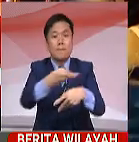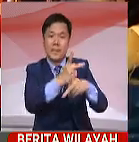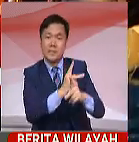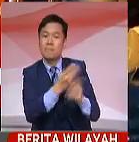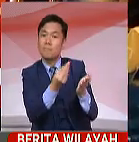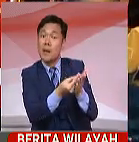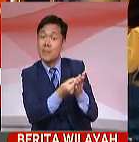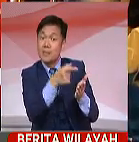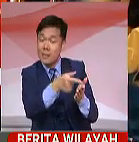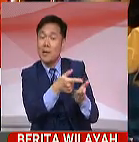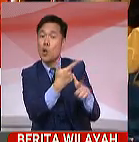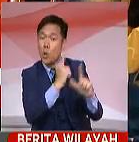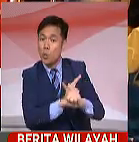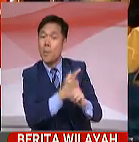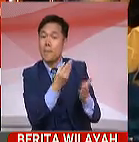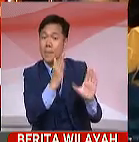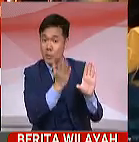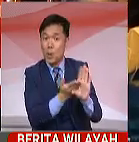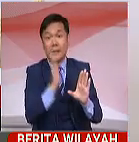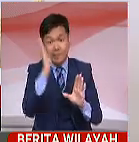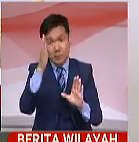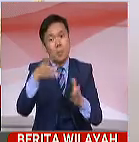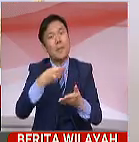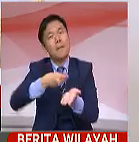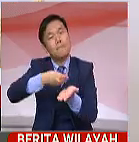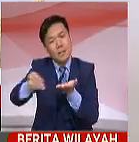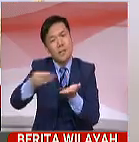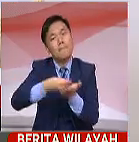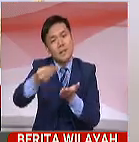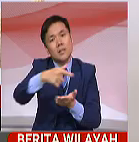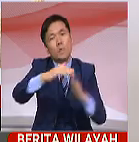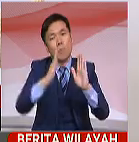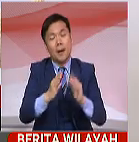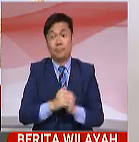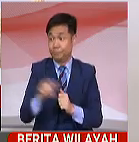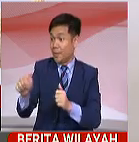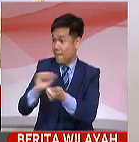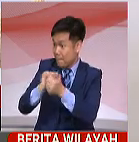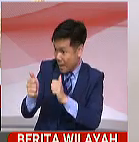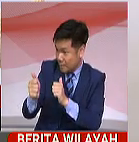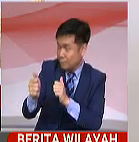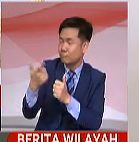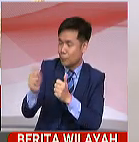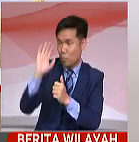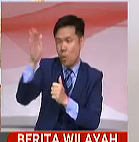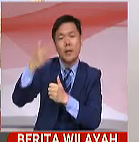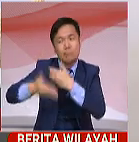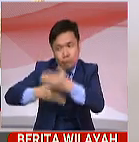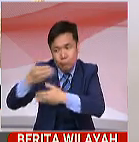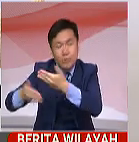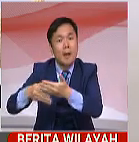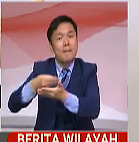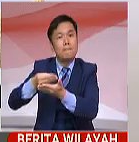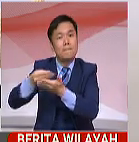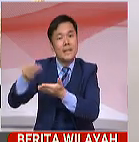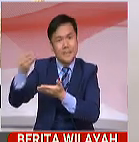bank bagi pembelian rumah berkenaan. The moment dia dapat kelulusan, mereka akan dapat proses pembelian itu,